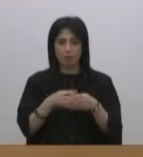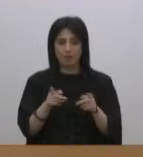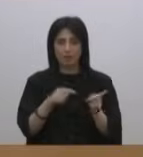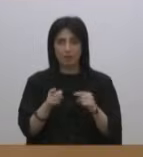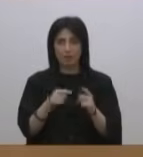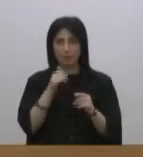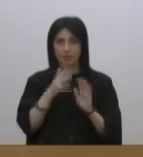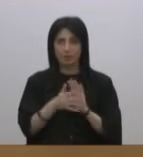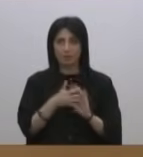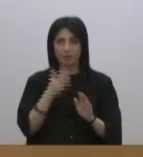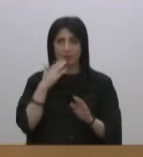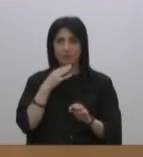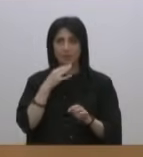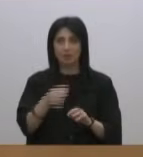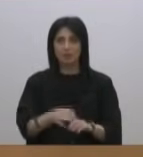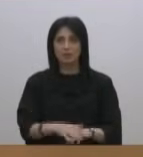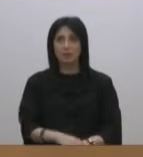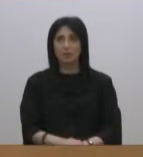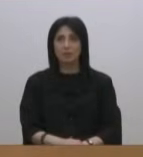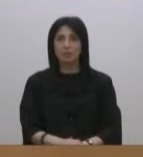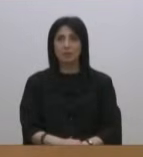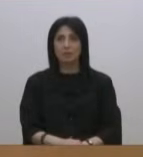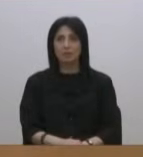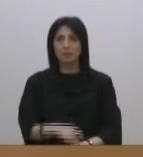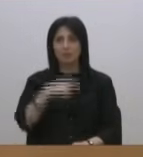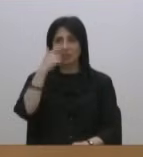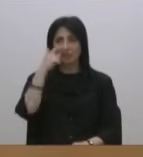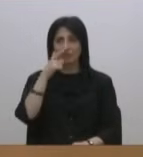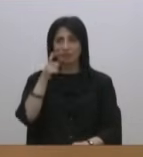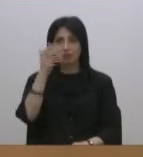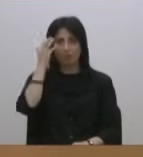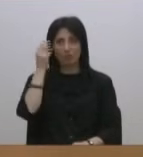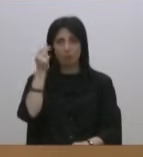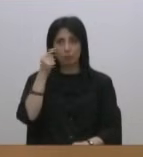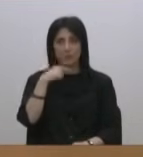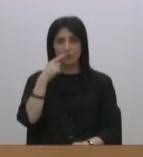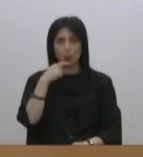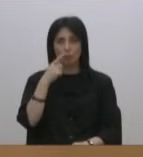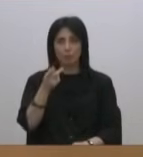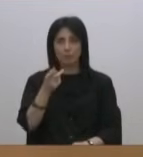შეერთმანეთთან მეხვდები სიმართლე გითხრათ. ბიძინა ივანიშვილის შავფულზე